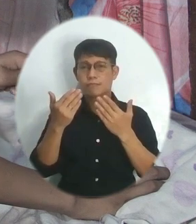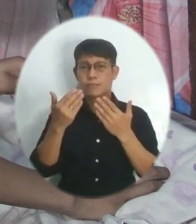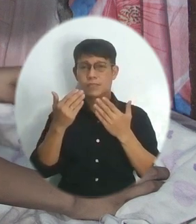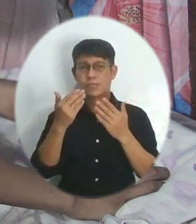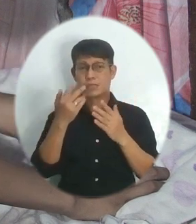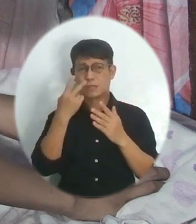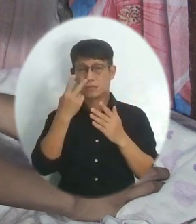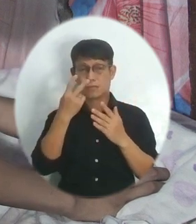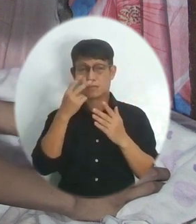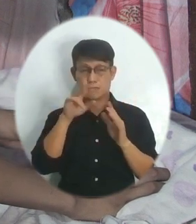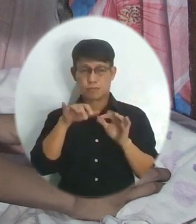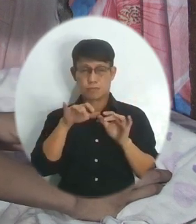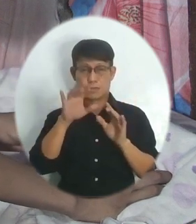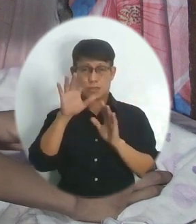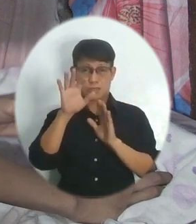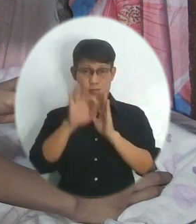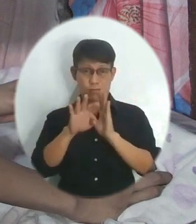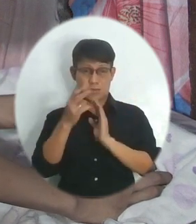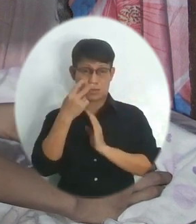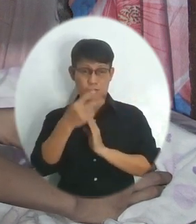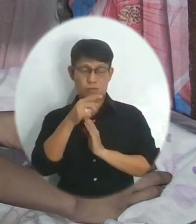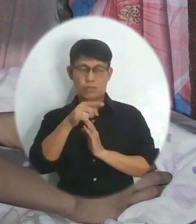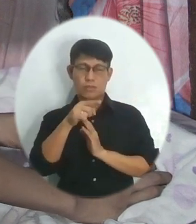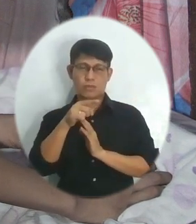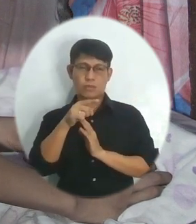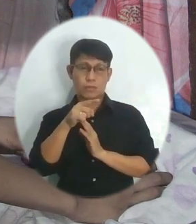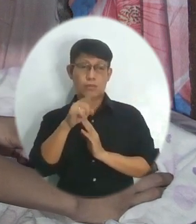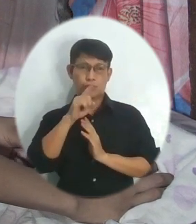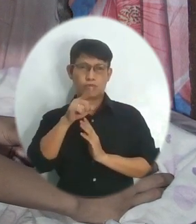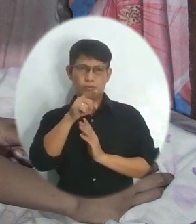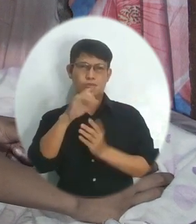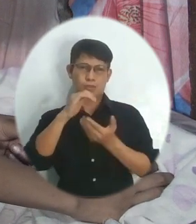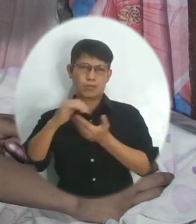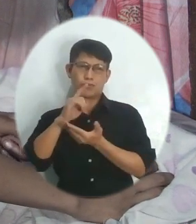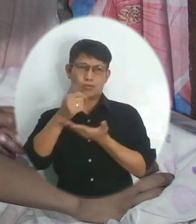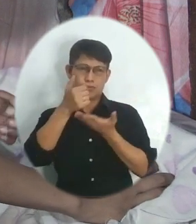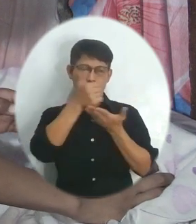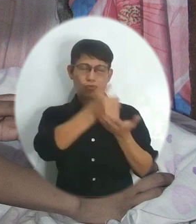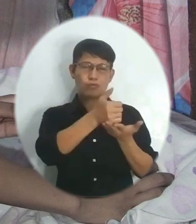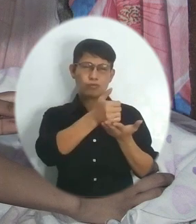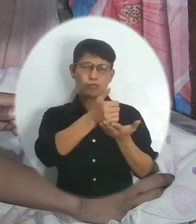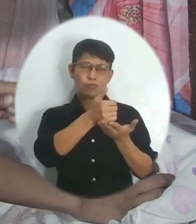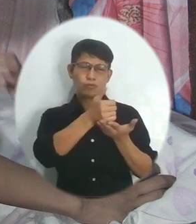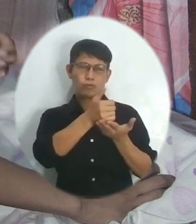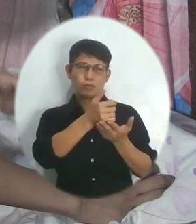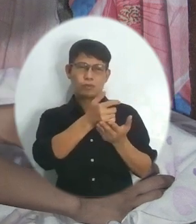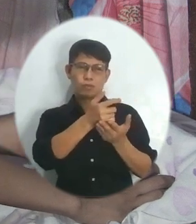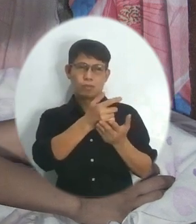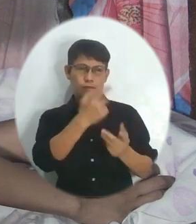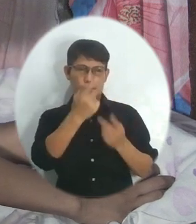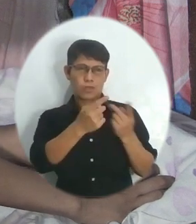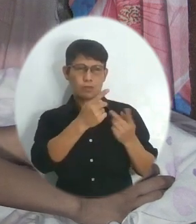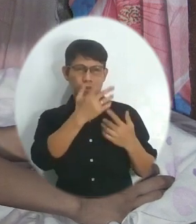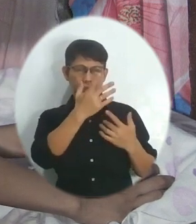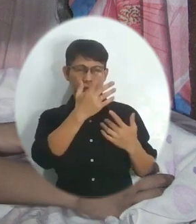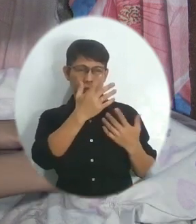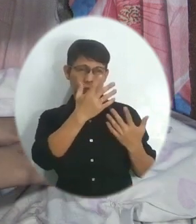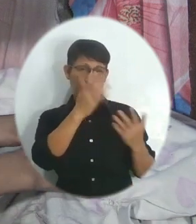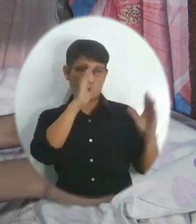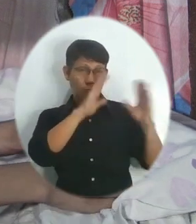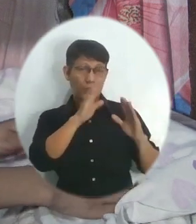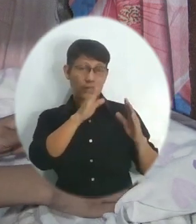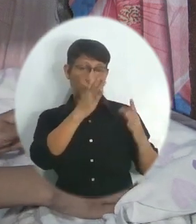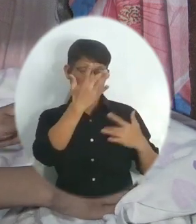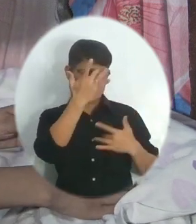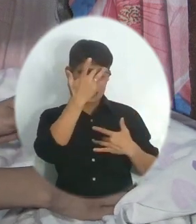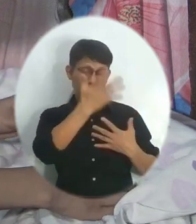nakita ko po sa Facebook na yun, tumutulong po kayo sa mga tulad namin may mga problema. Papasalamat